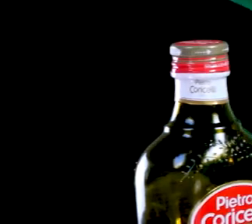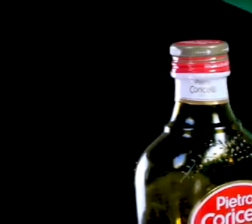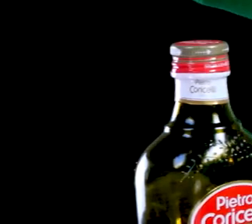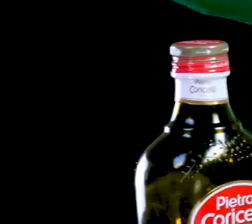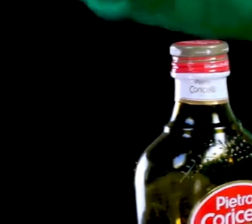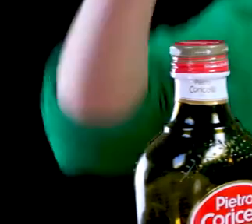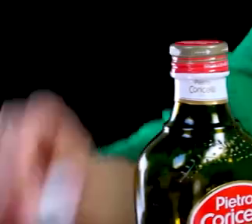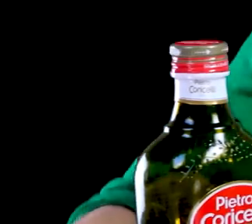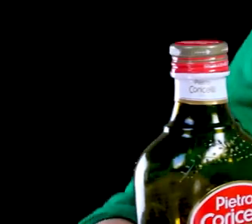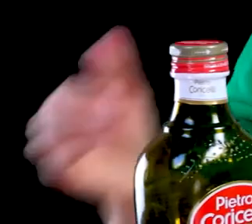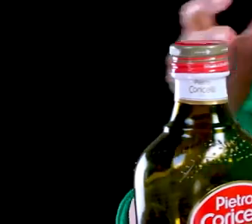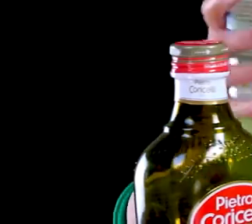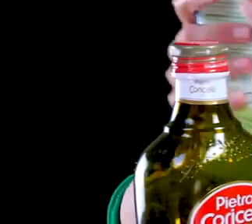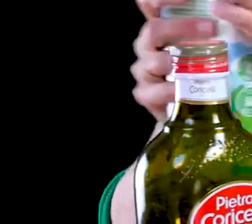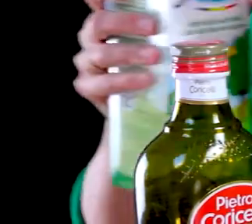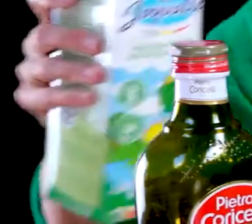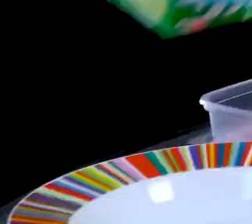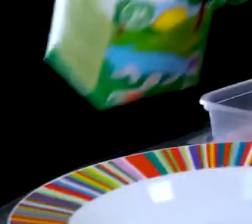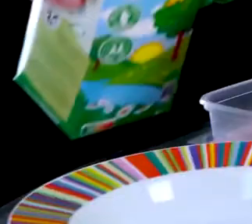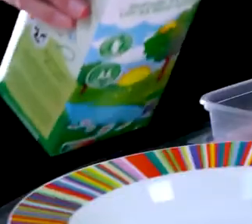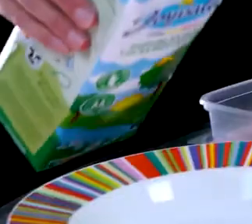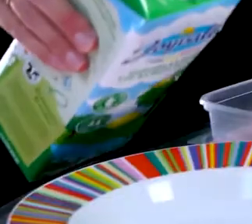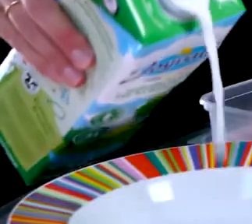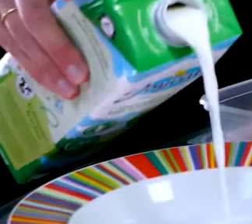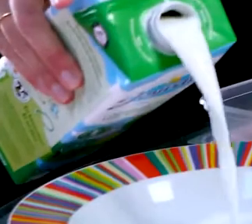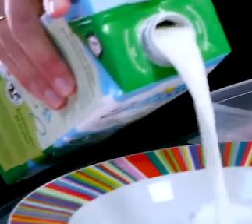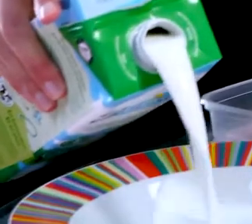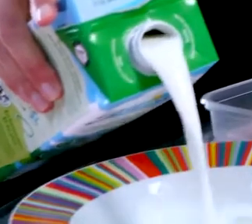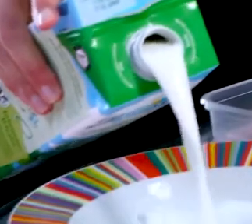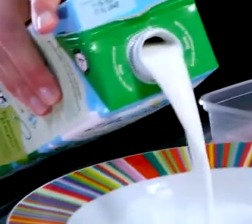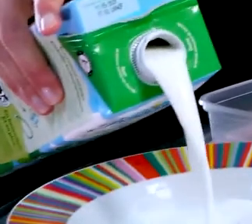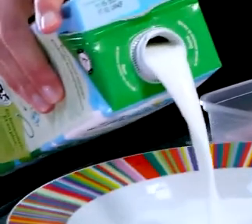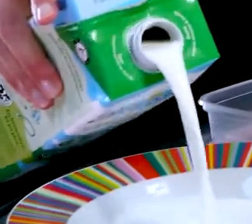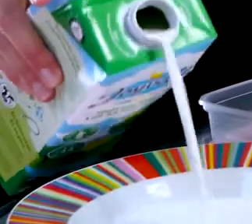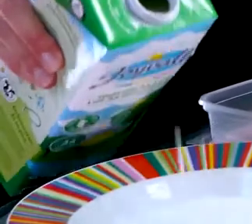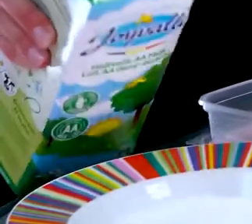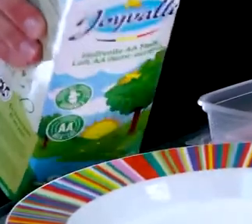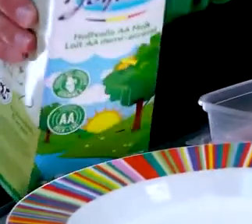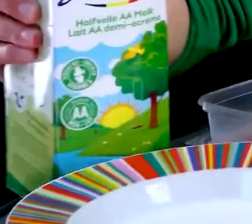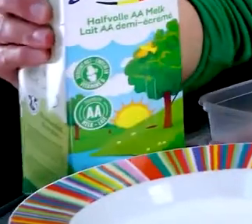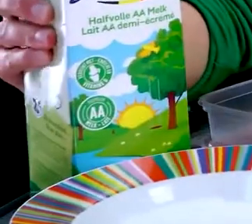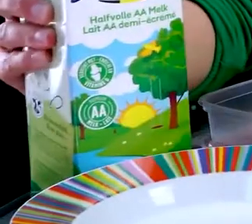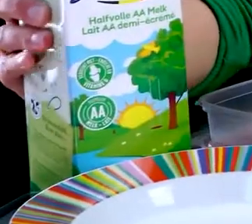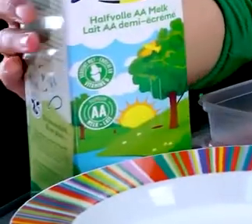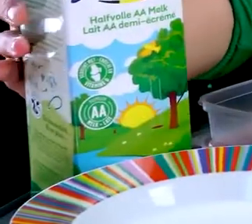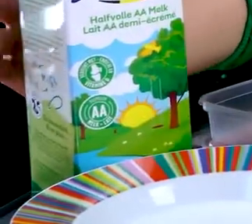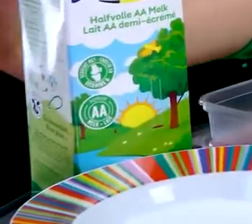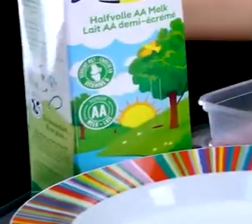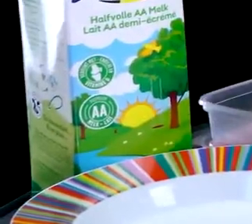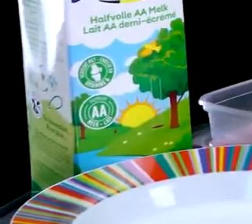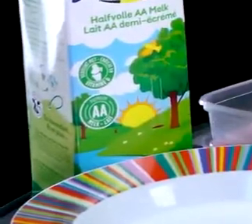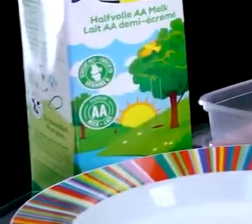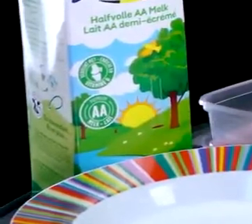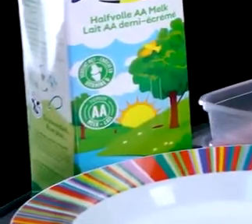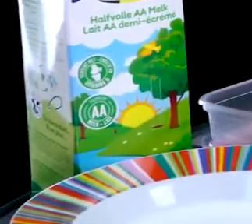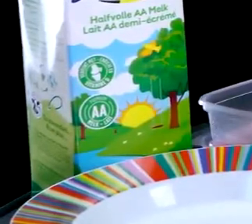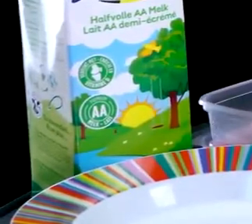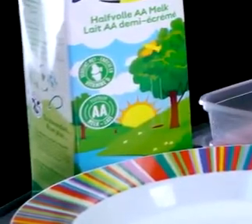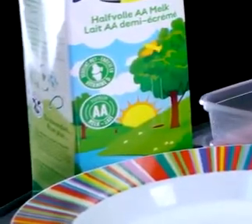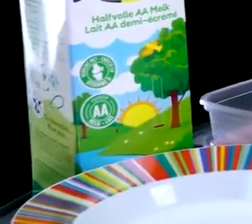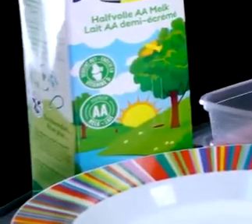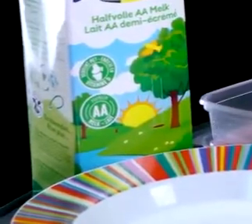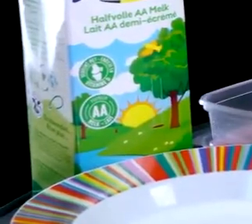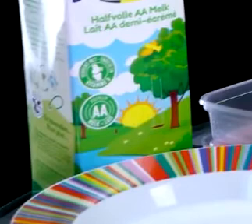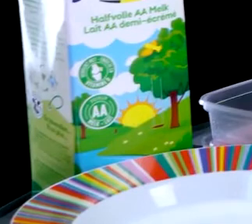Et voilà, j'arrive à l'ouvrir. Hop. Je mets un œuf dans ma